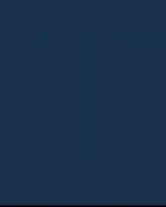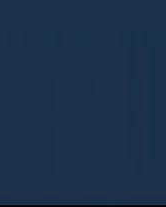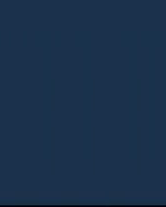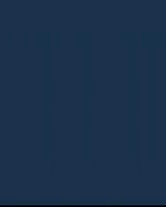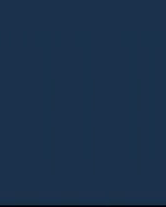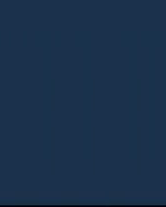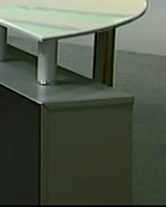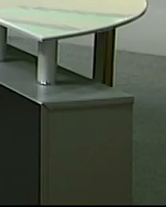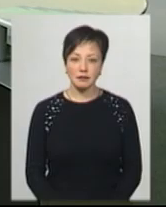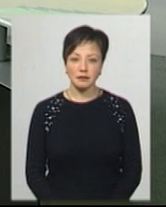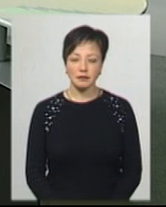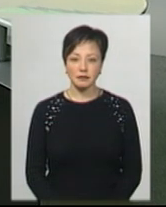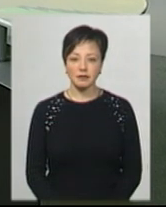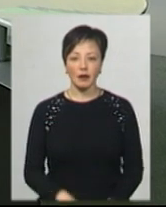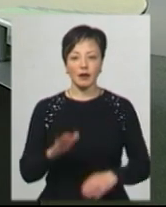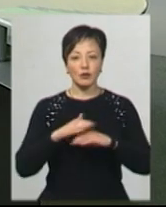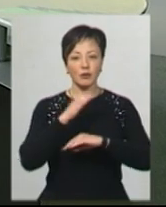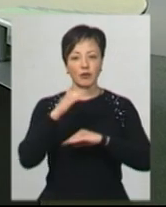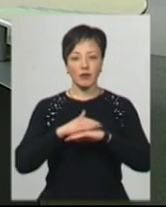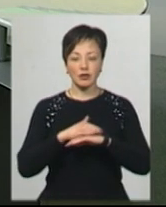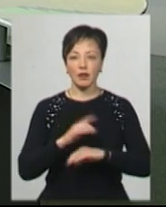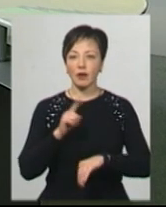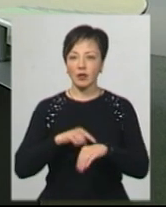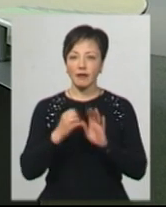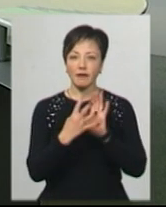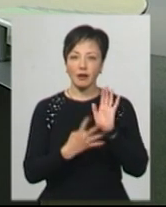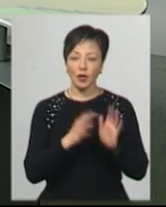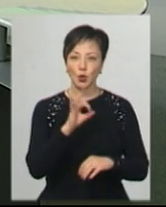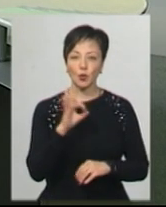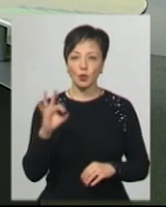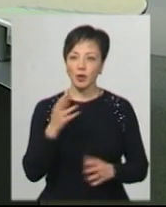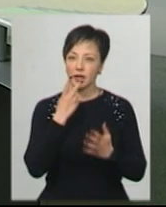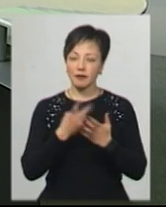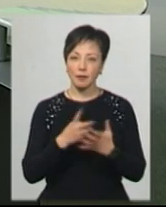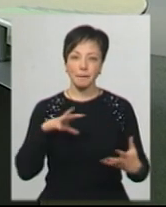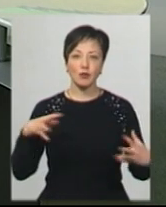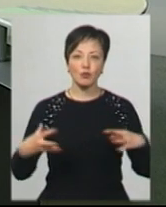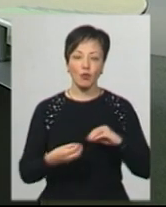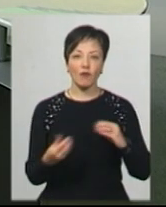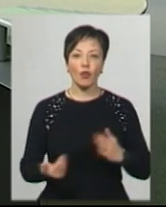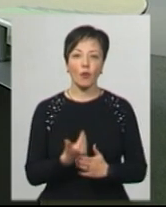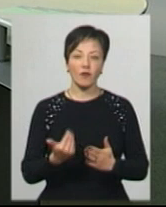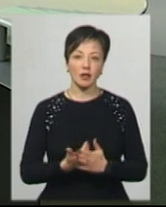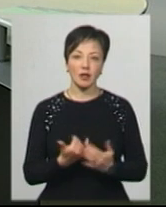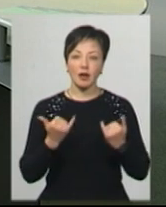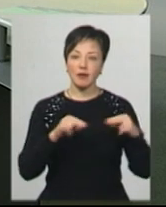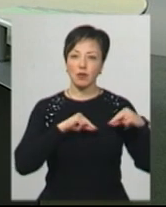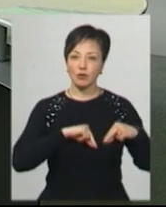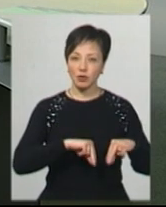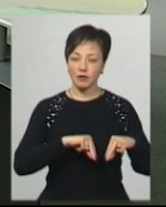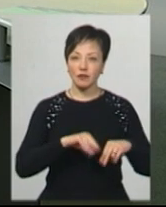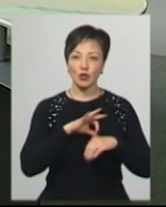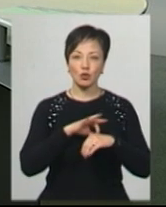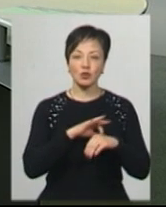Музика Доброго вечора на годиннику 19.00. Ви дивитесь підсумковий випуск новин. У студії для вас